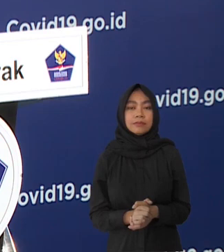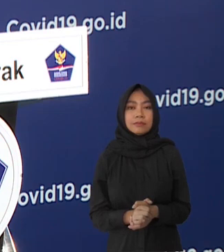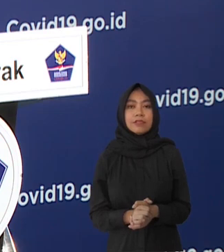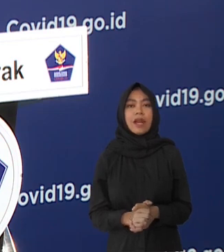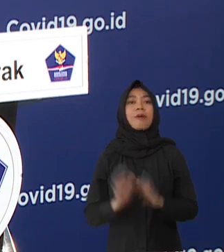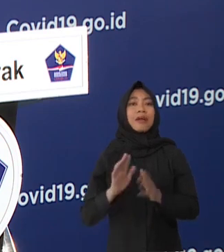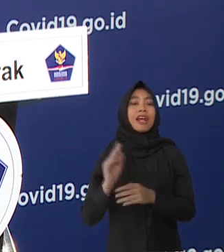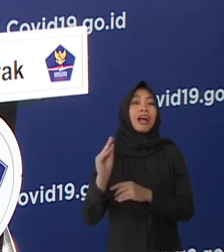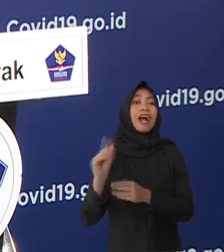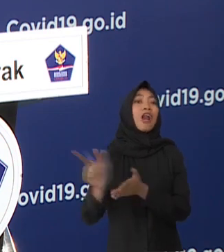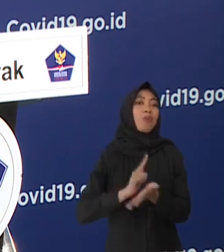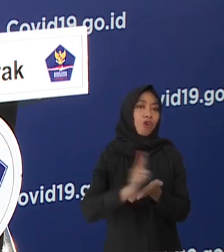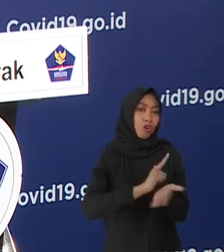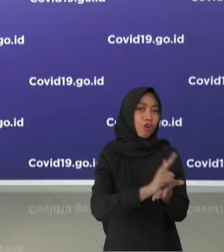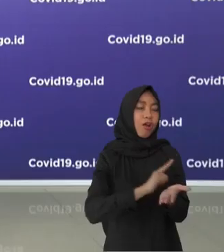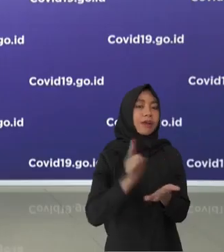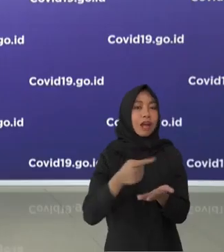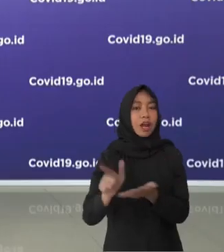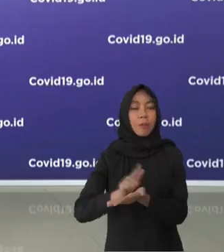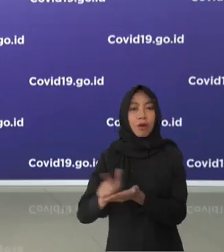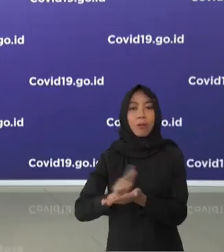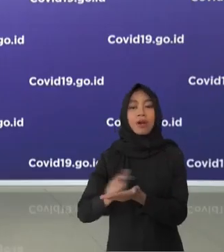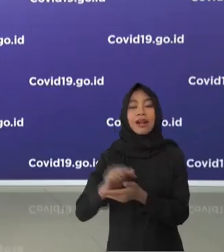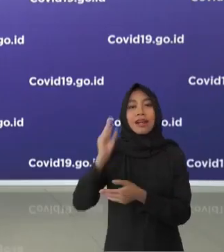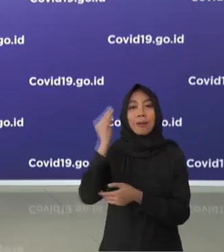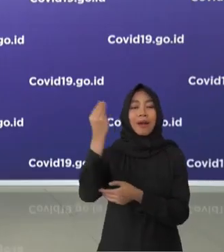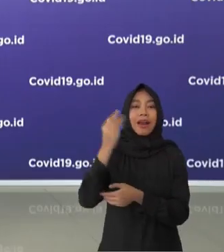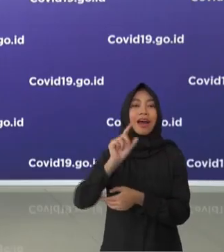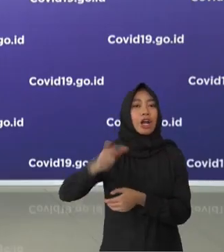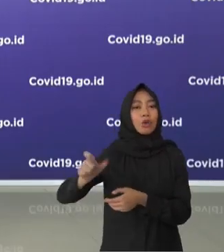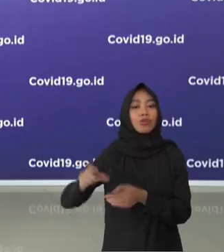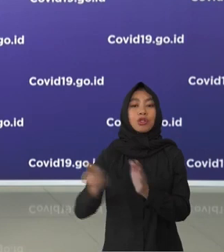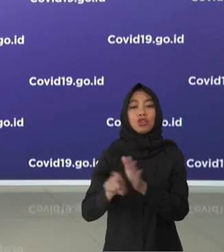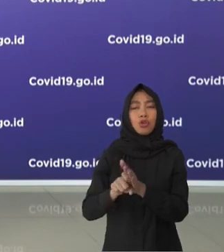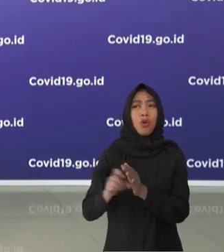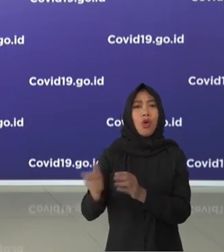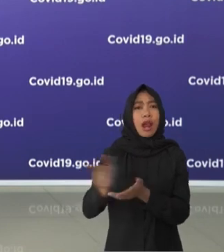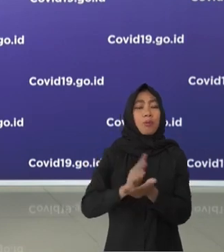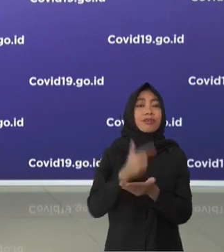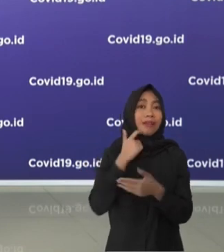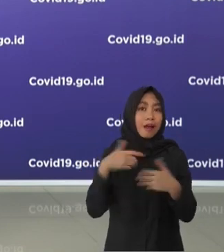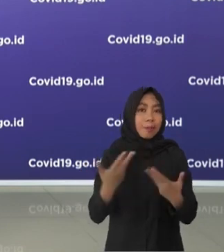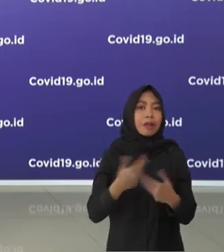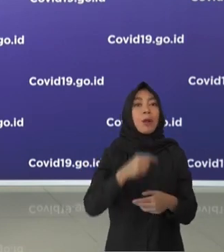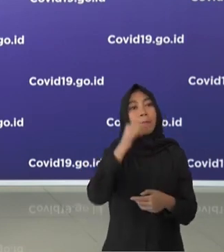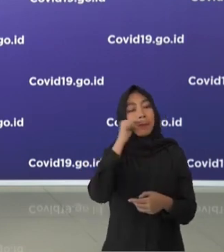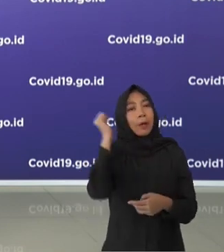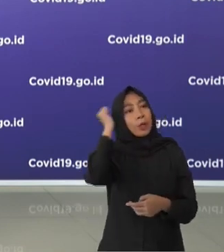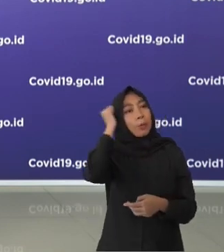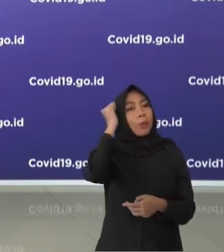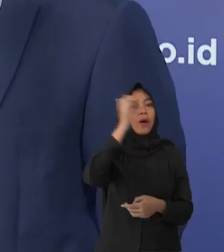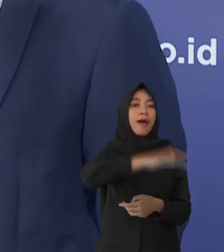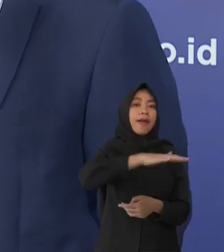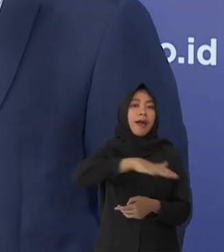seluruh Indonesia yang melaporkan para pendengarnya, bapak-bapak dan ibu-ibu anak-anak sekolah, mereka